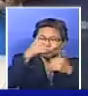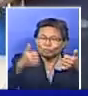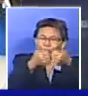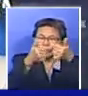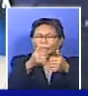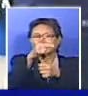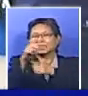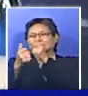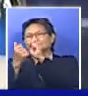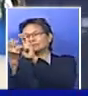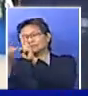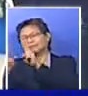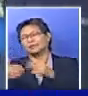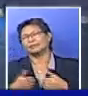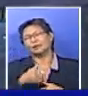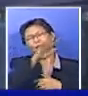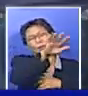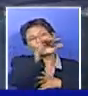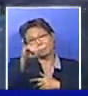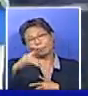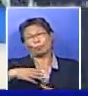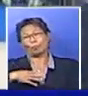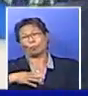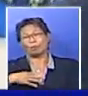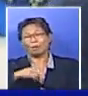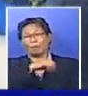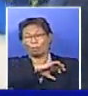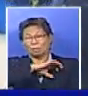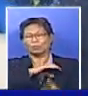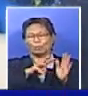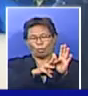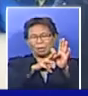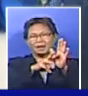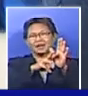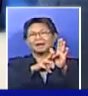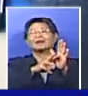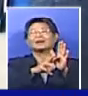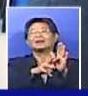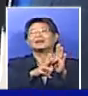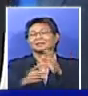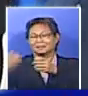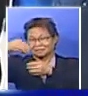KL 2017. 56 anggota juga mewakili negara sebagai atlet yang akan bertanding dalam